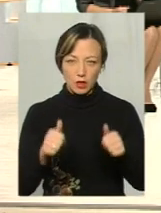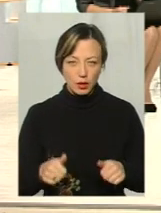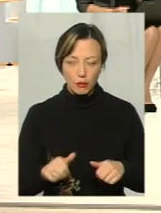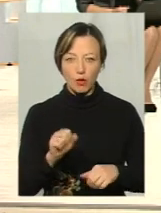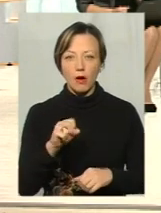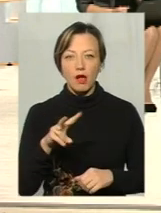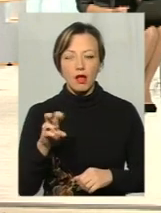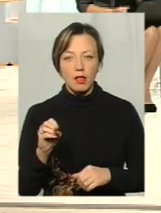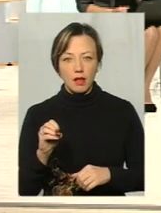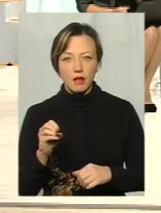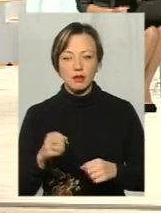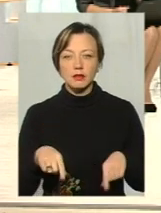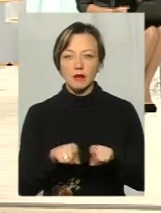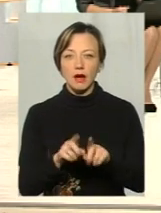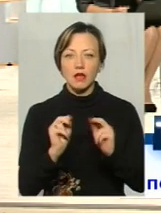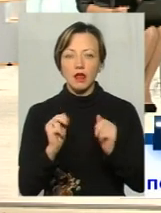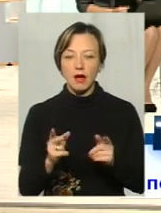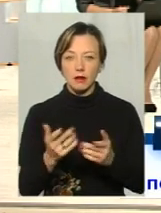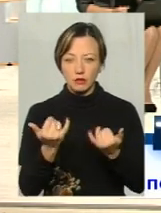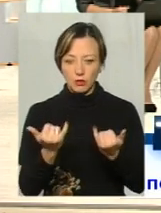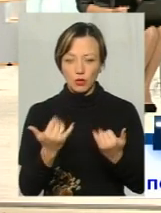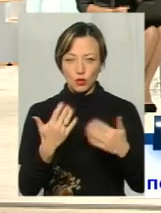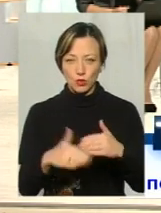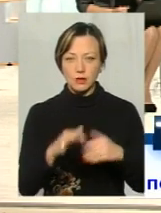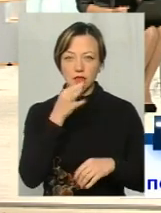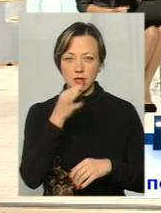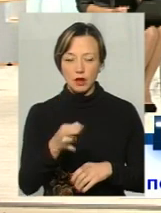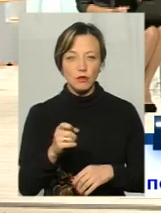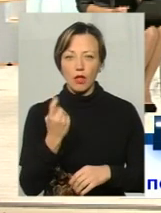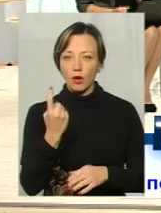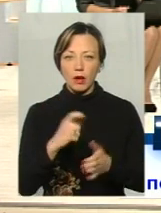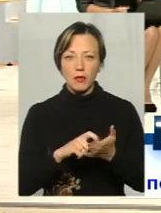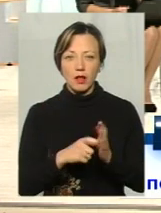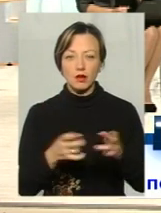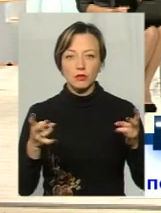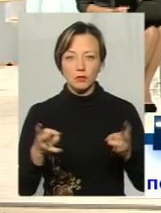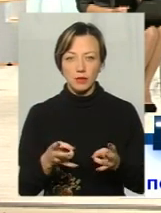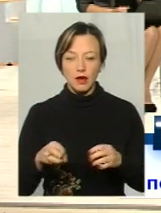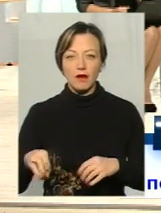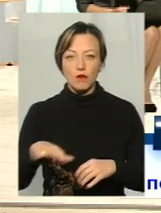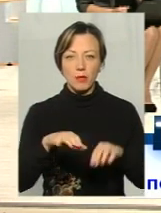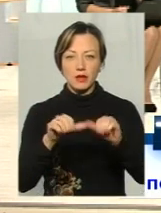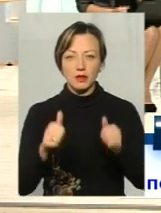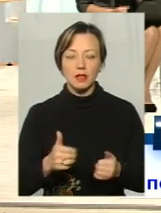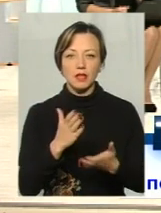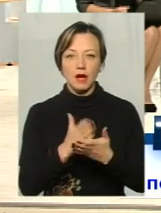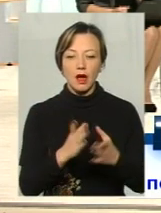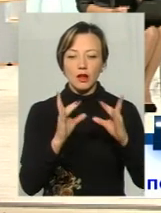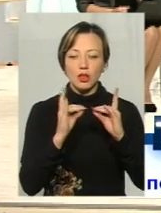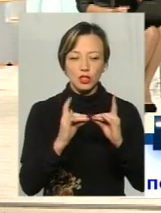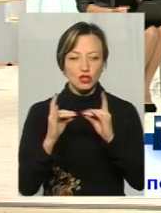Але, так як сьогодні моя колега говорила, для того, що не одна палата потрібна європейського типу, що там є гарні